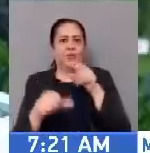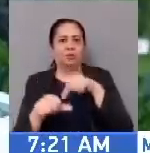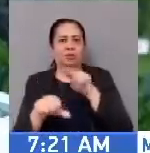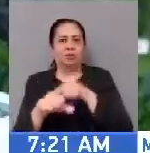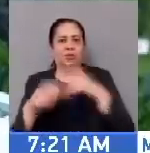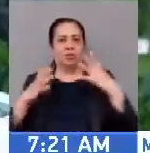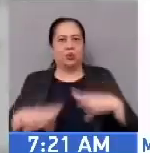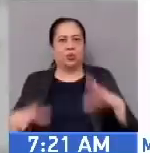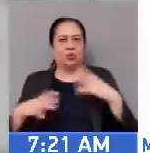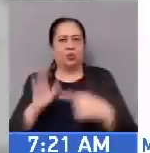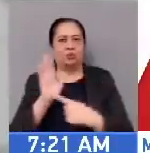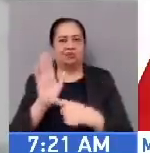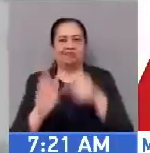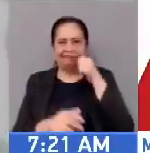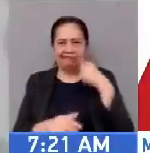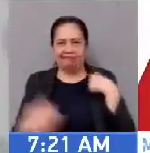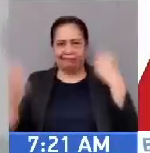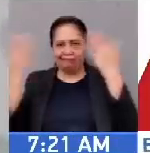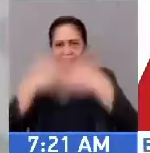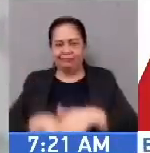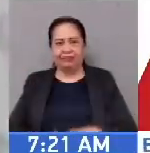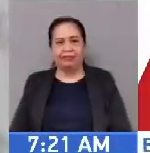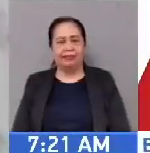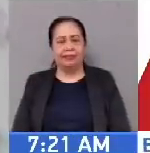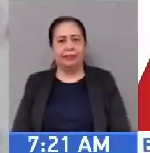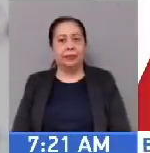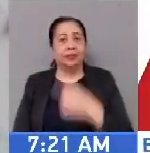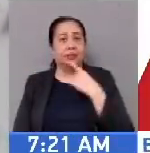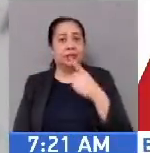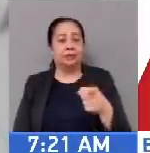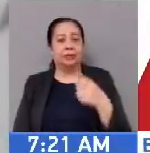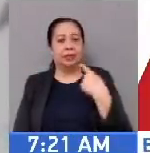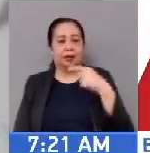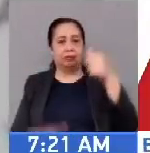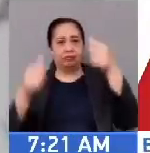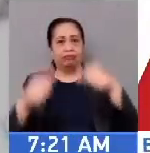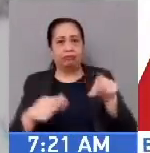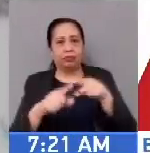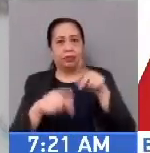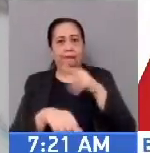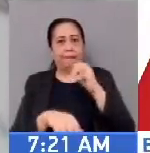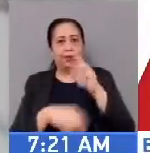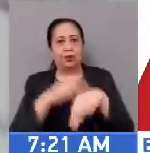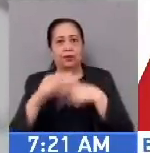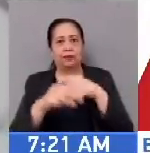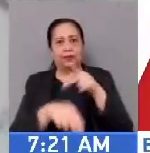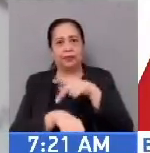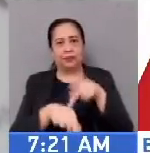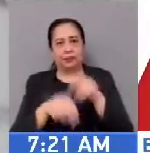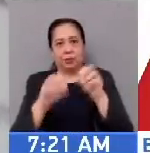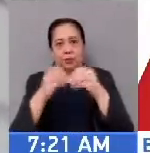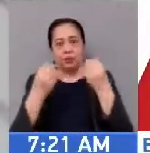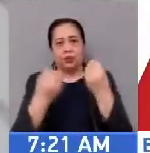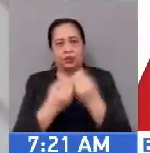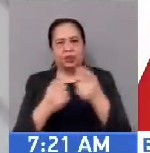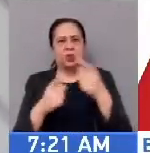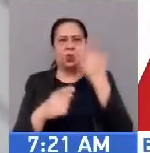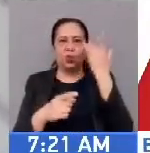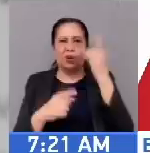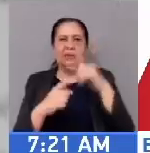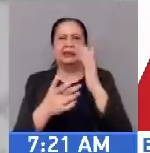kagabi. Ayon sa official social media accounts ng Miss Universe Philippines organization, dahil yan sa technical